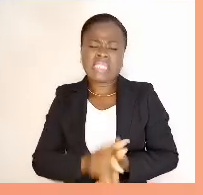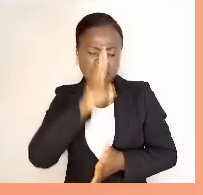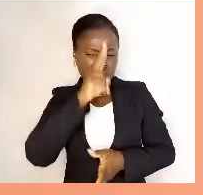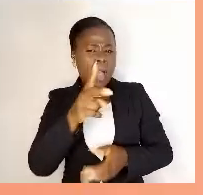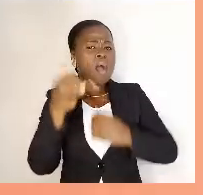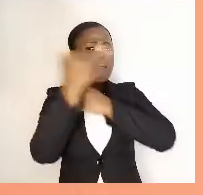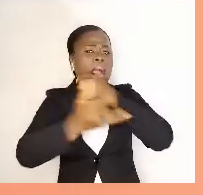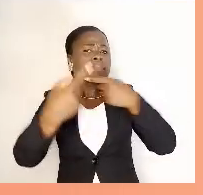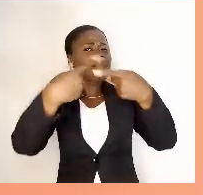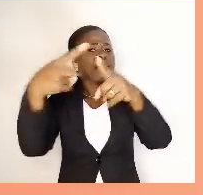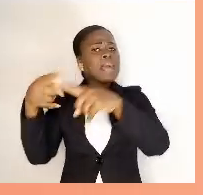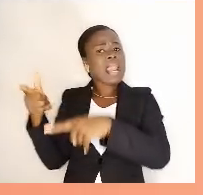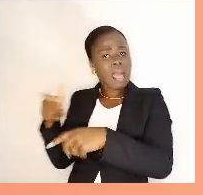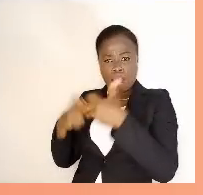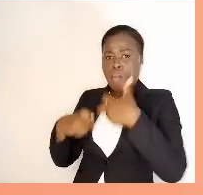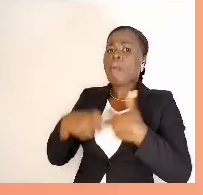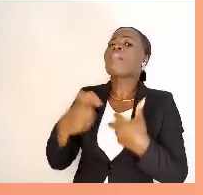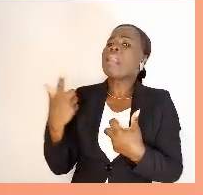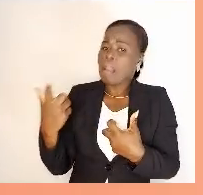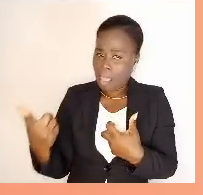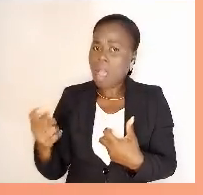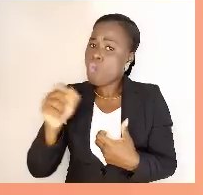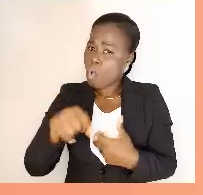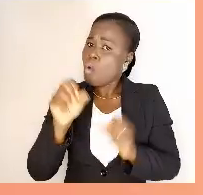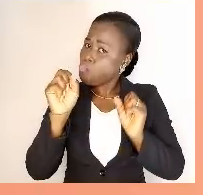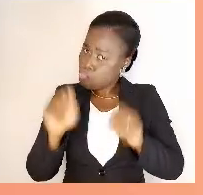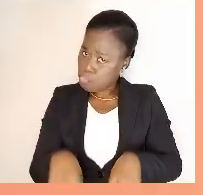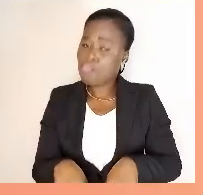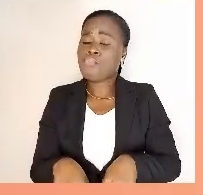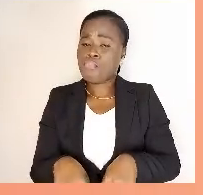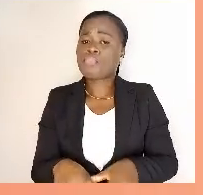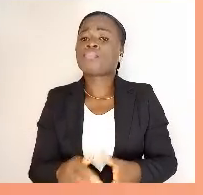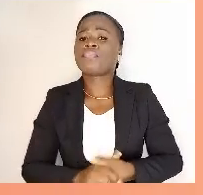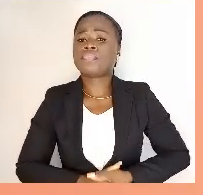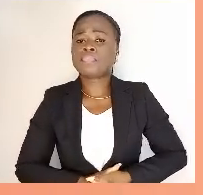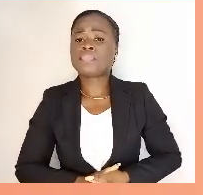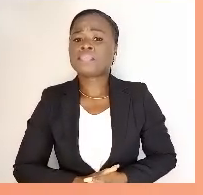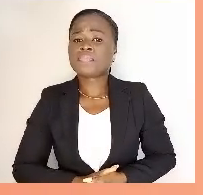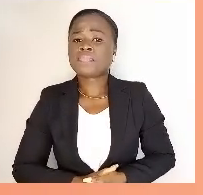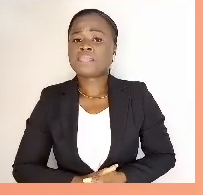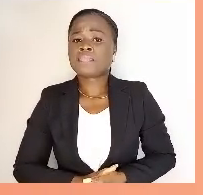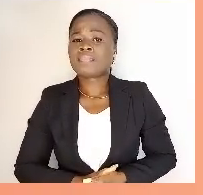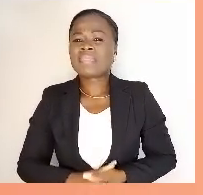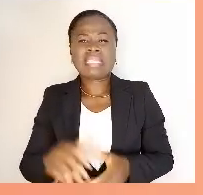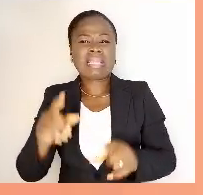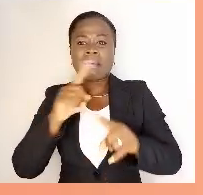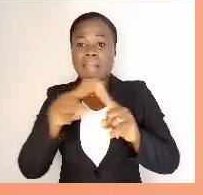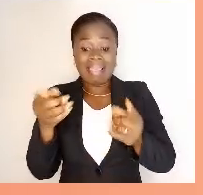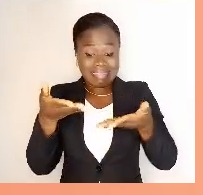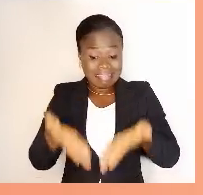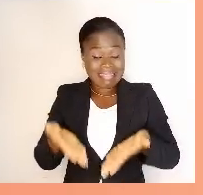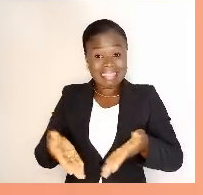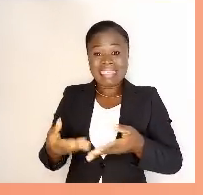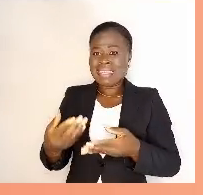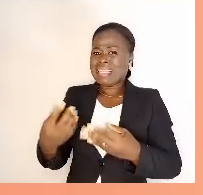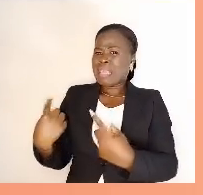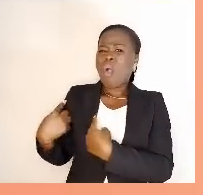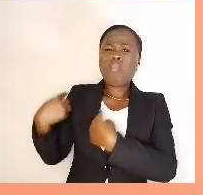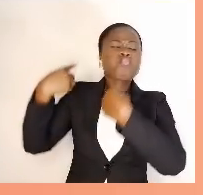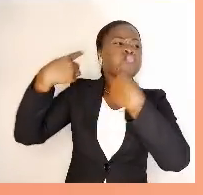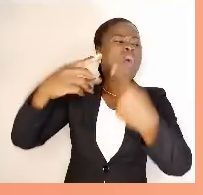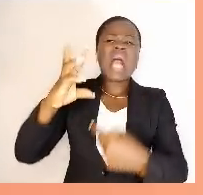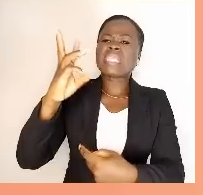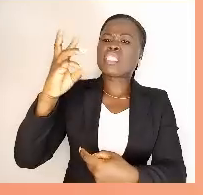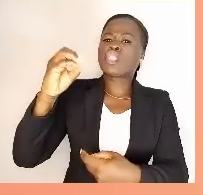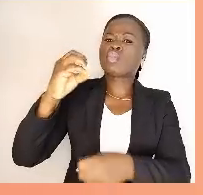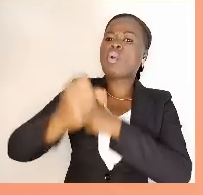Chaque nation peut être éprouvée, chaque société peut être traversée par des tensions. Mais voici